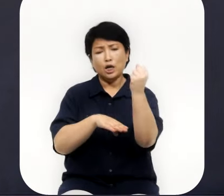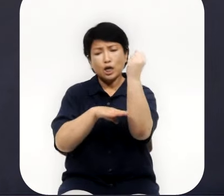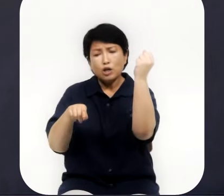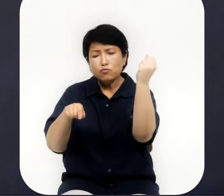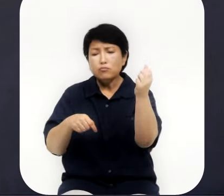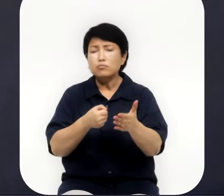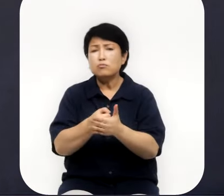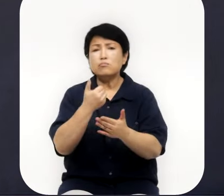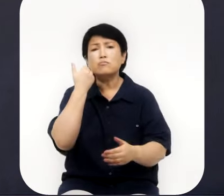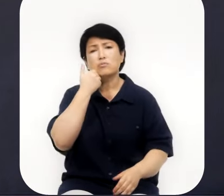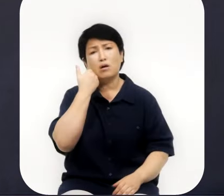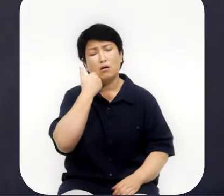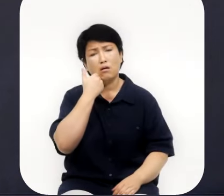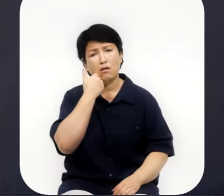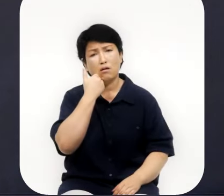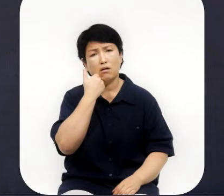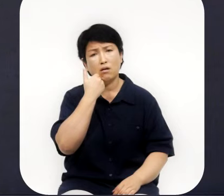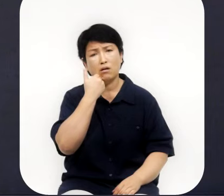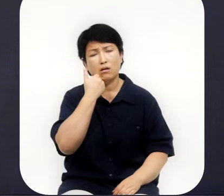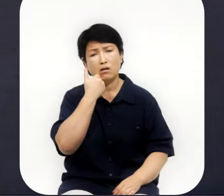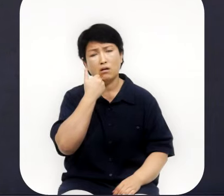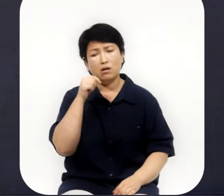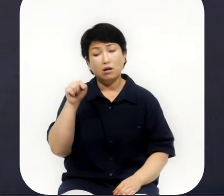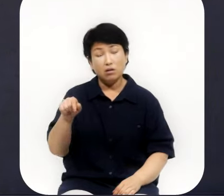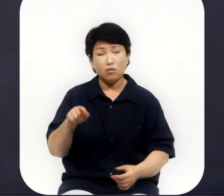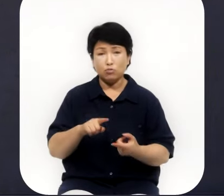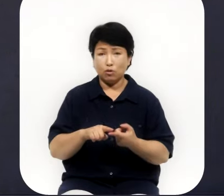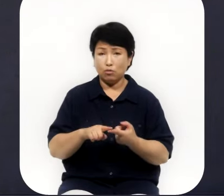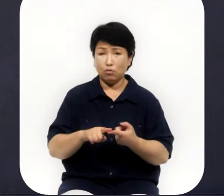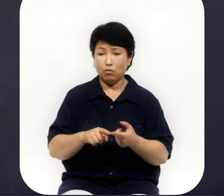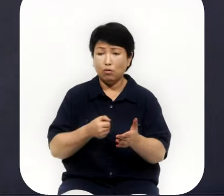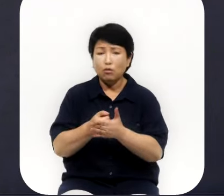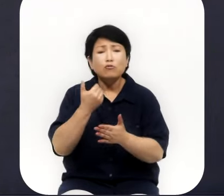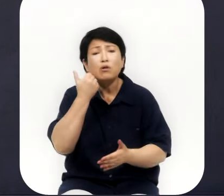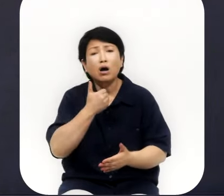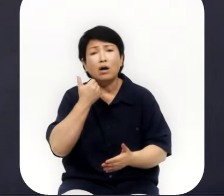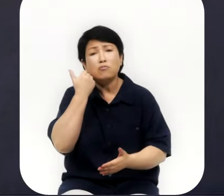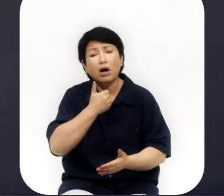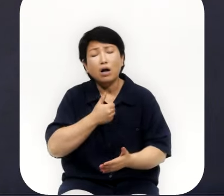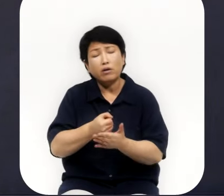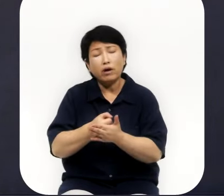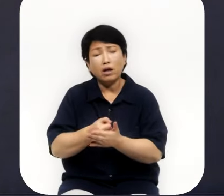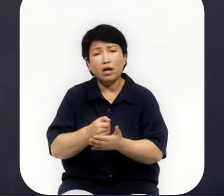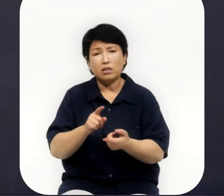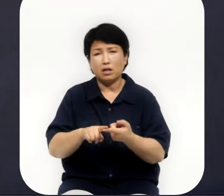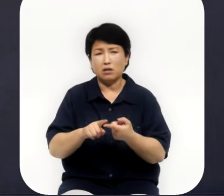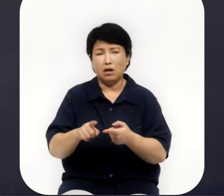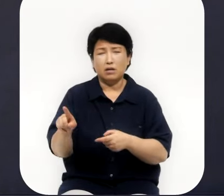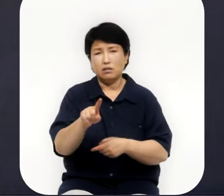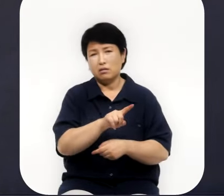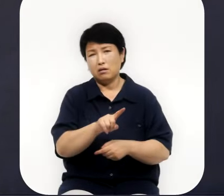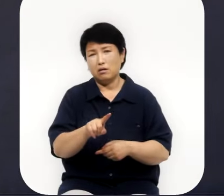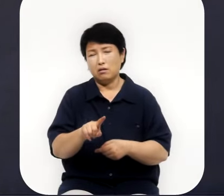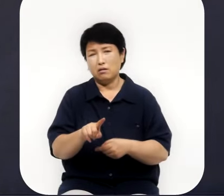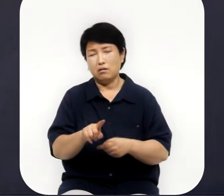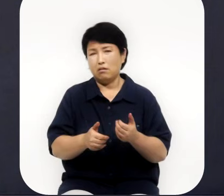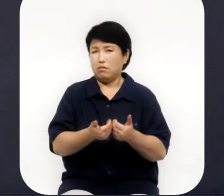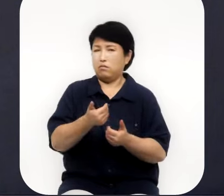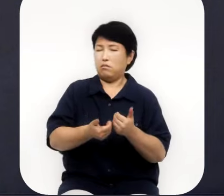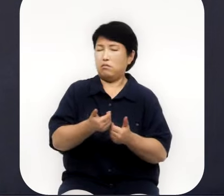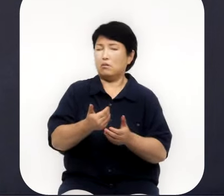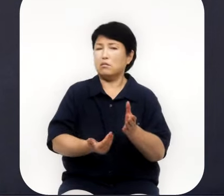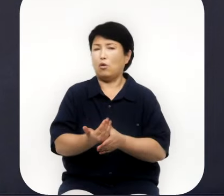정했느냐 이것도 앞으로 또 논란거리가 될 수가 있다는 거죠. 그러니까